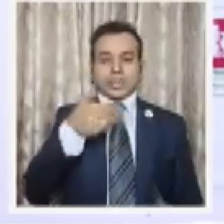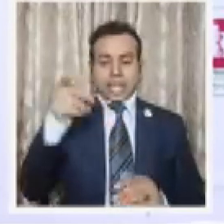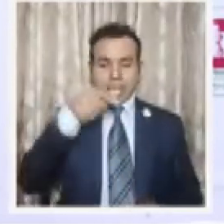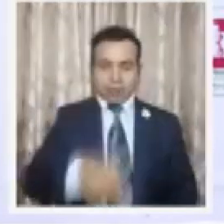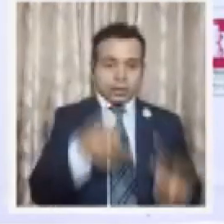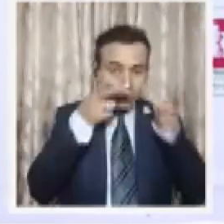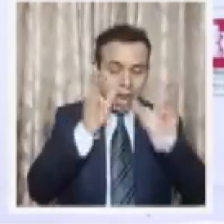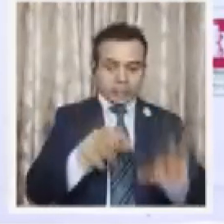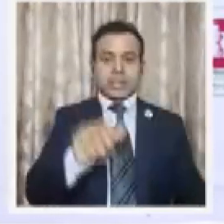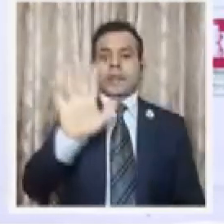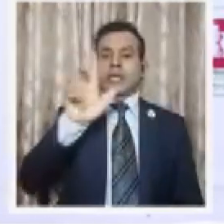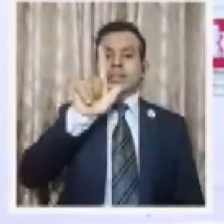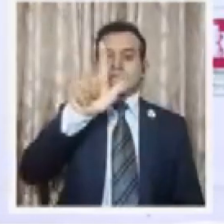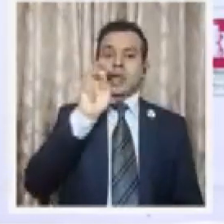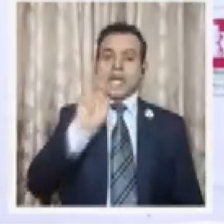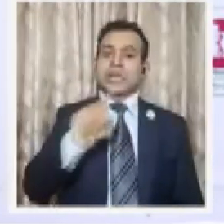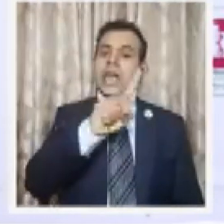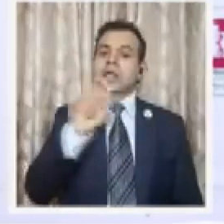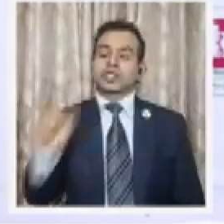372,130 জন। বর্তমানে কোয়ারেন্টাইনে আছেন